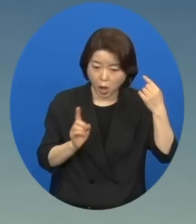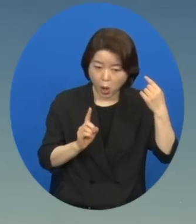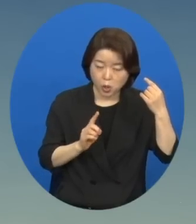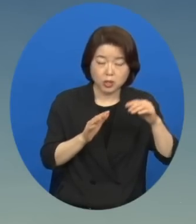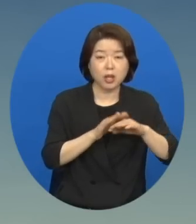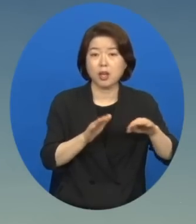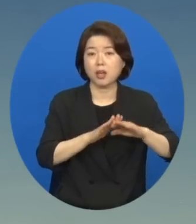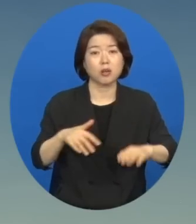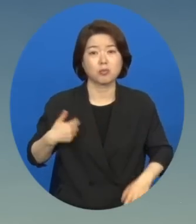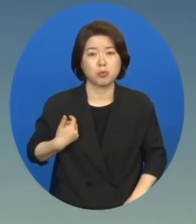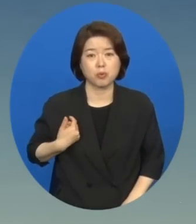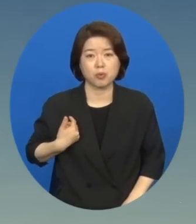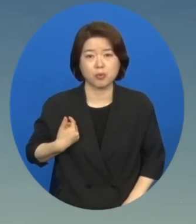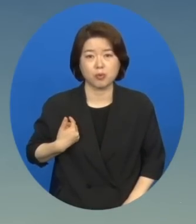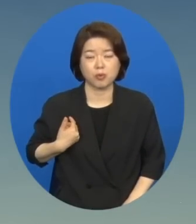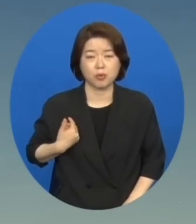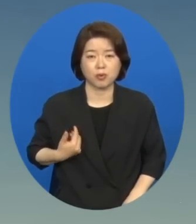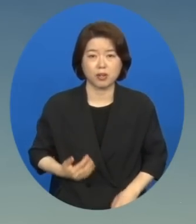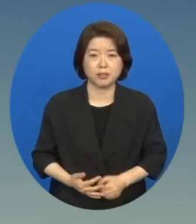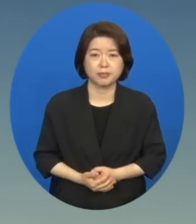해결해야 될지 모릅니다.